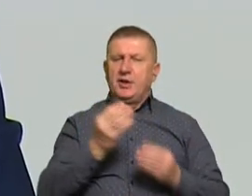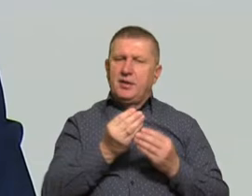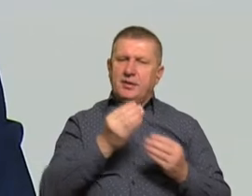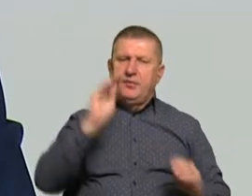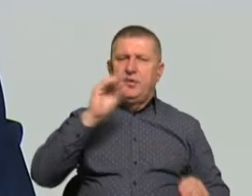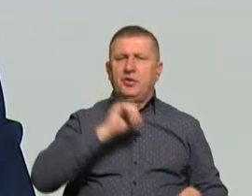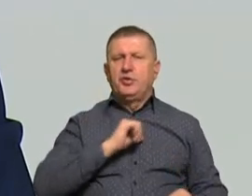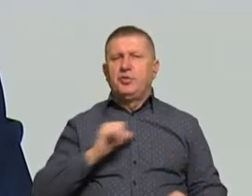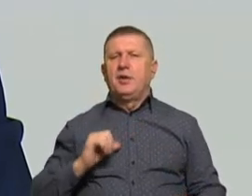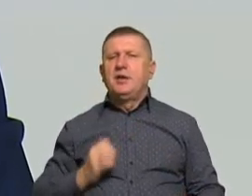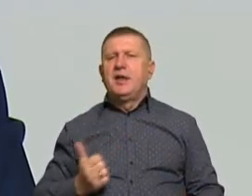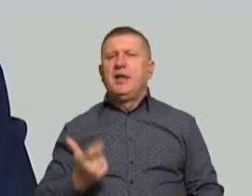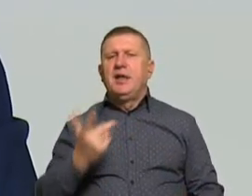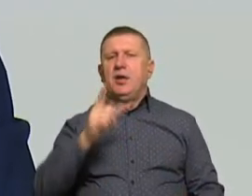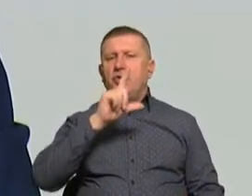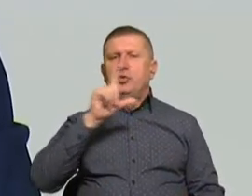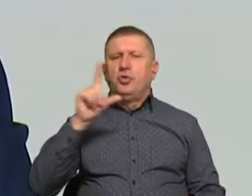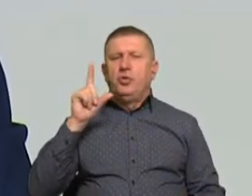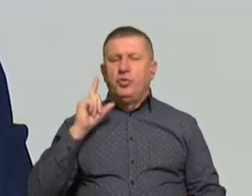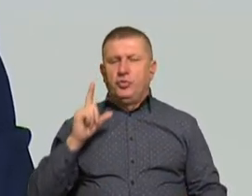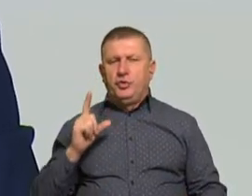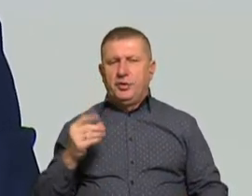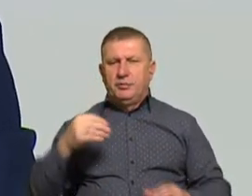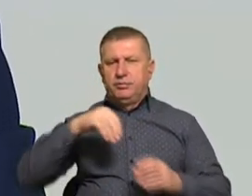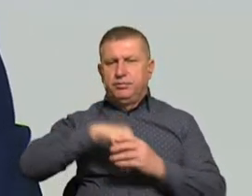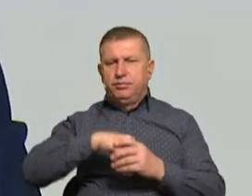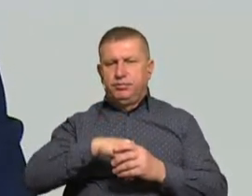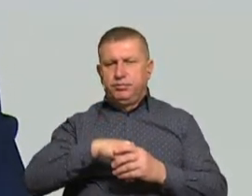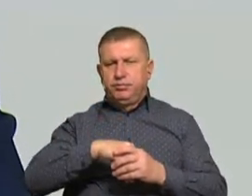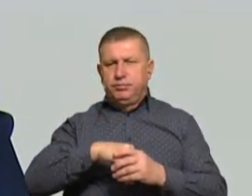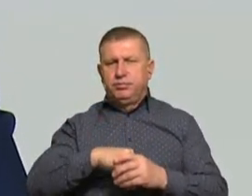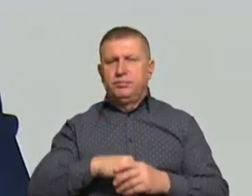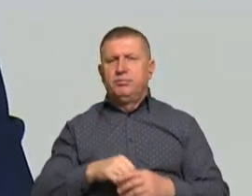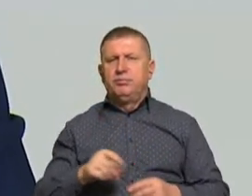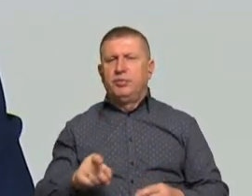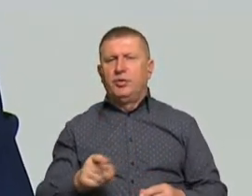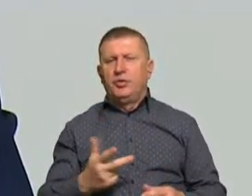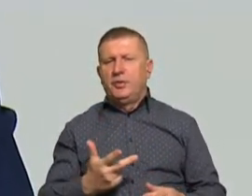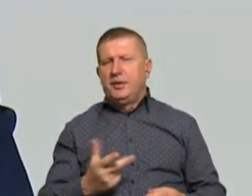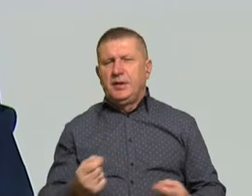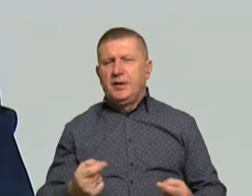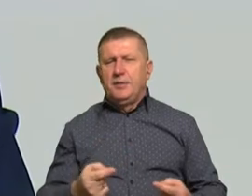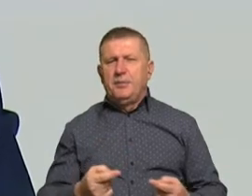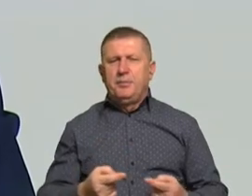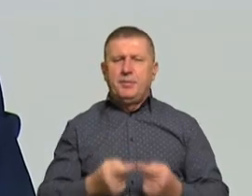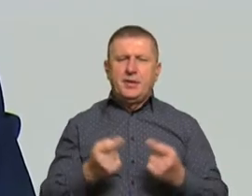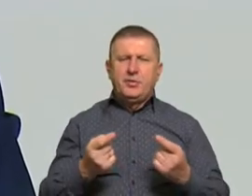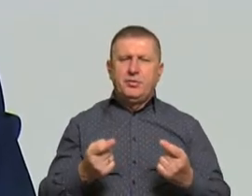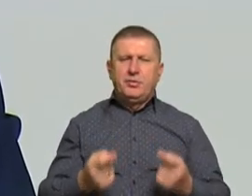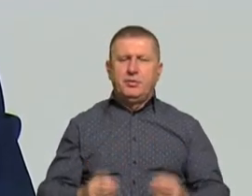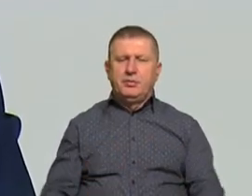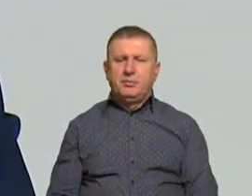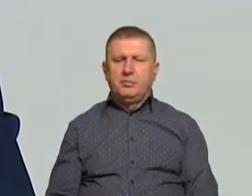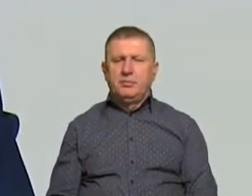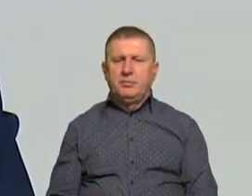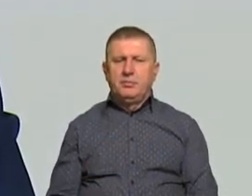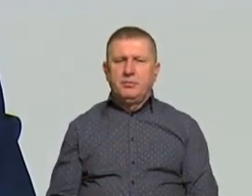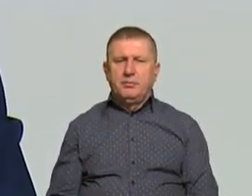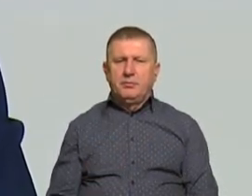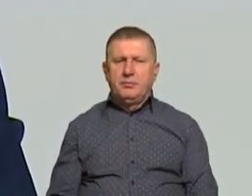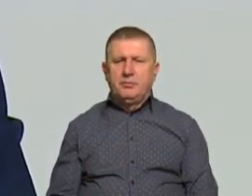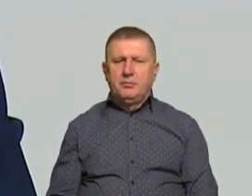pasażerów w naszych autobusach. No pewnie dlatego, że im to nie odpowiada według państwa. Strefa